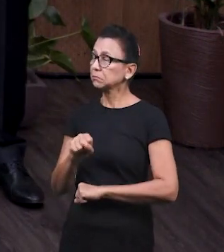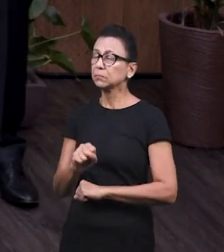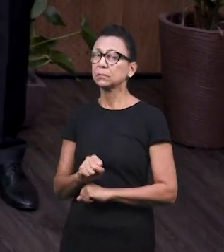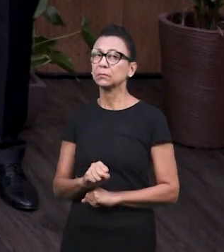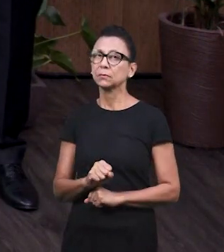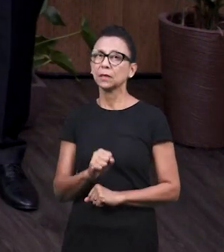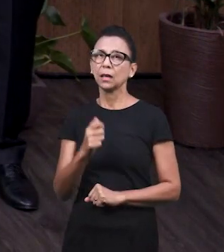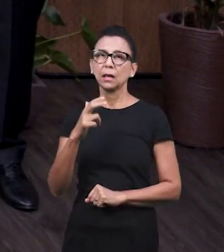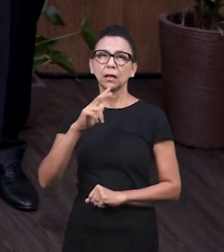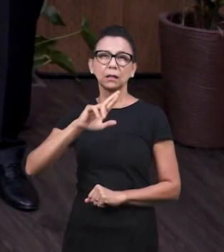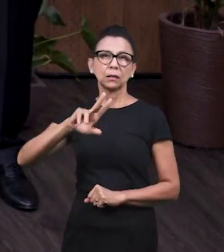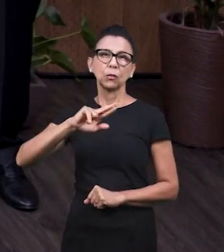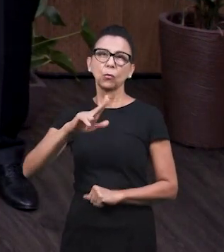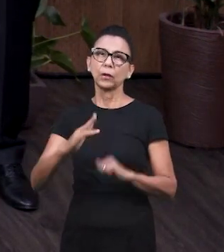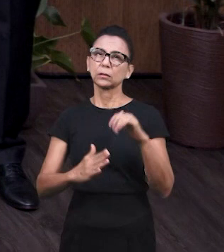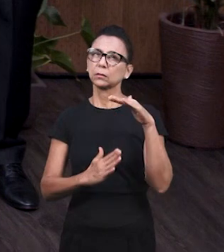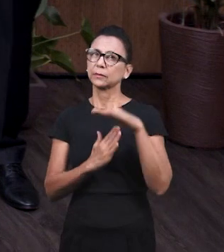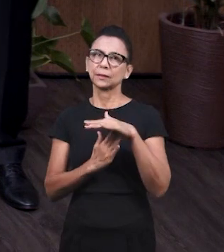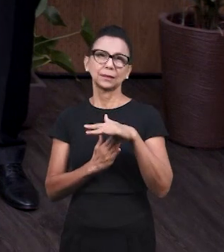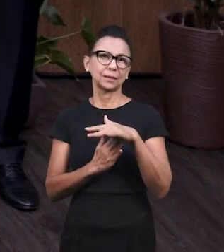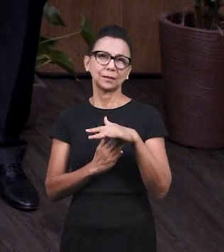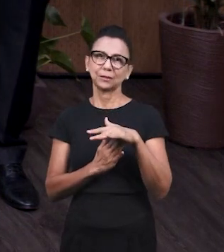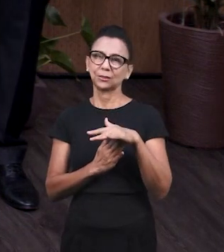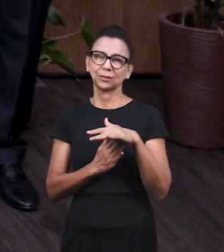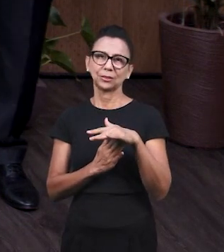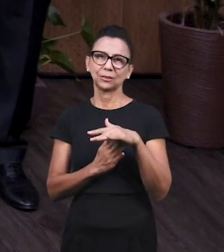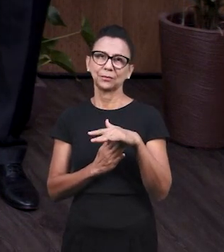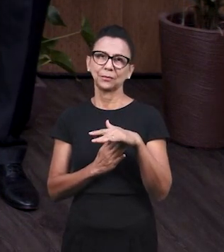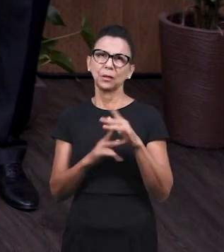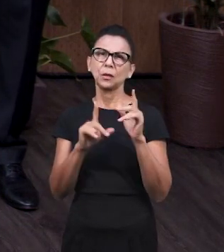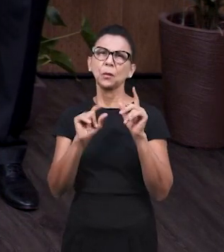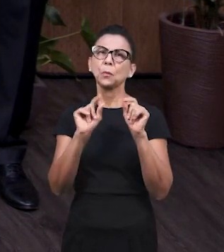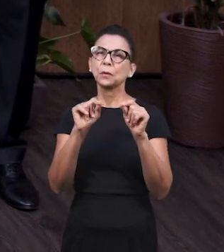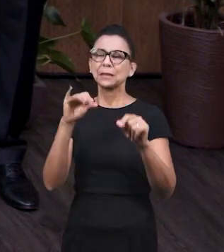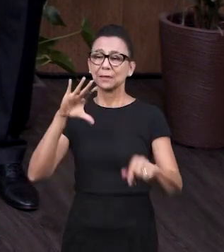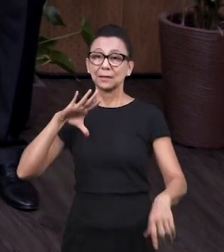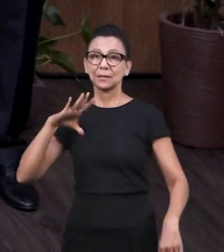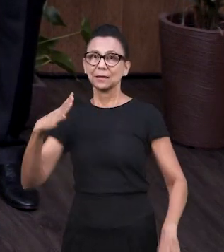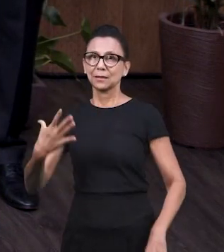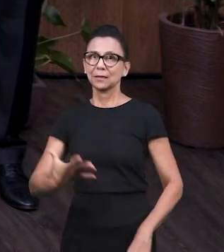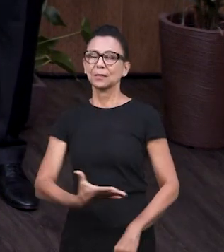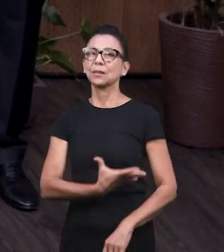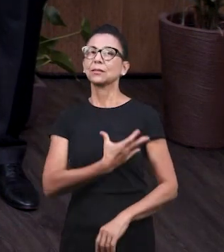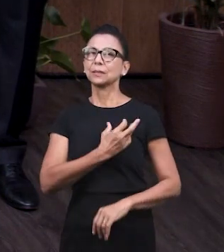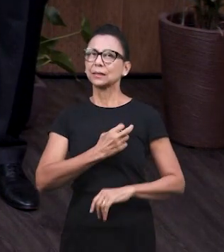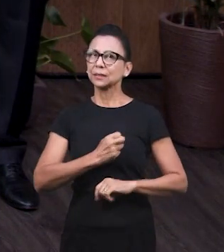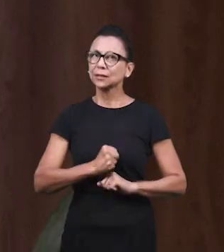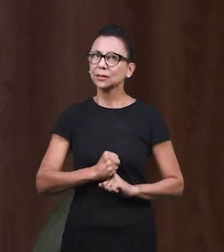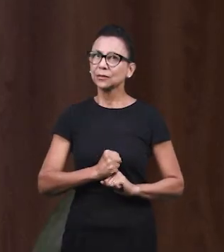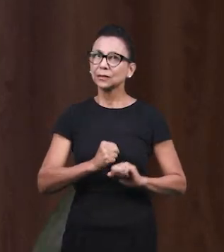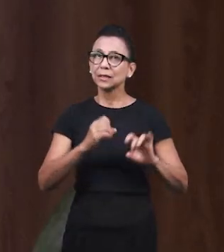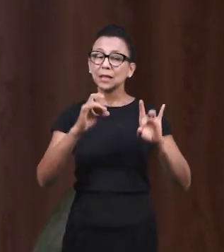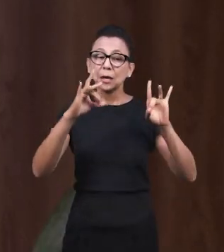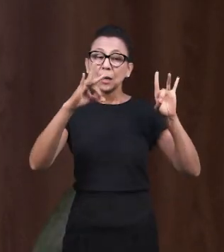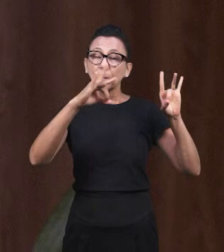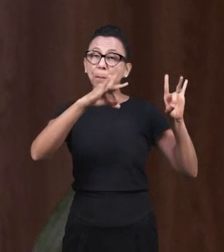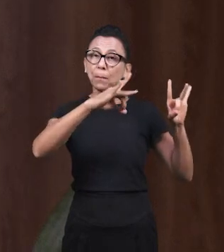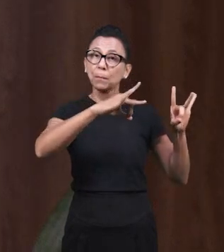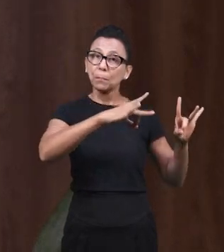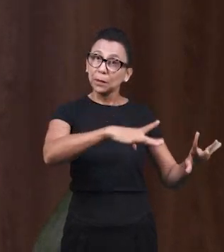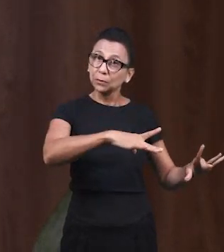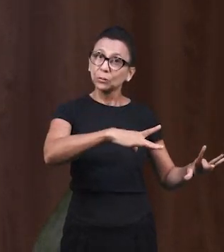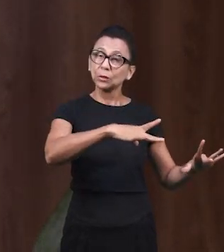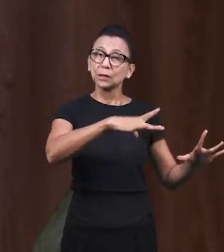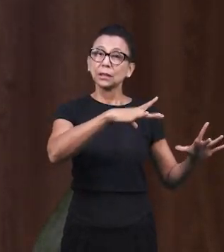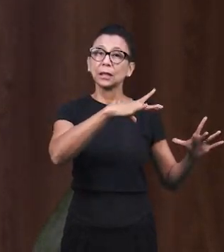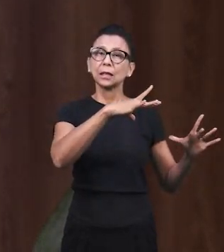demande le fait de laisser la couche, c'est-à-dire laisser derrière, laisser vers le